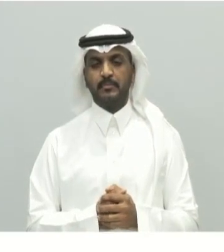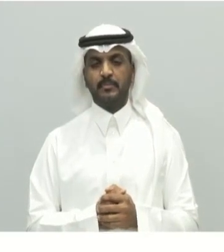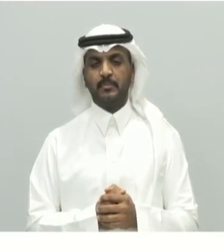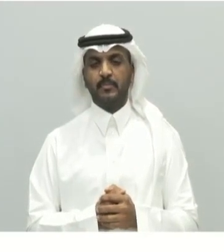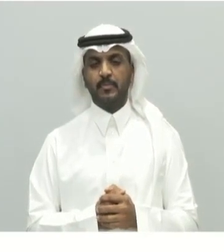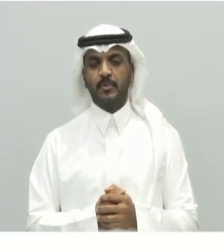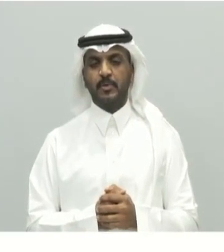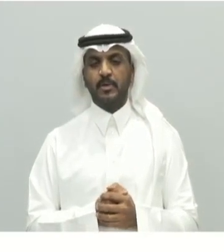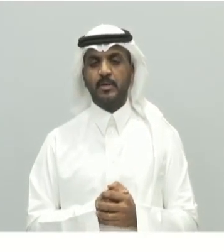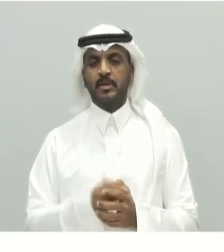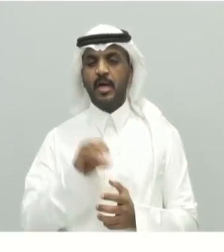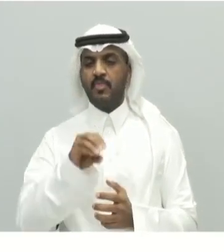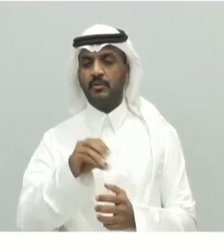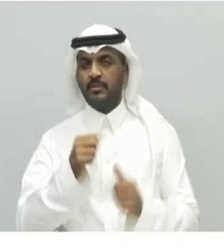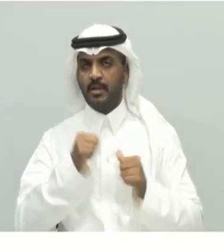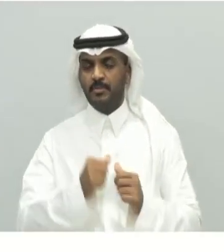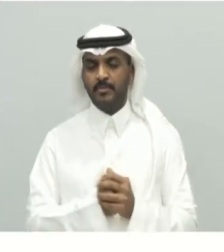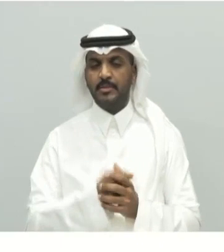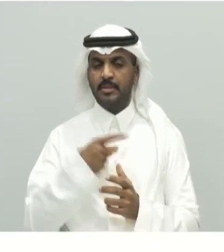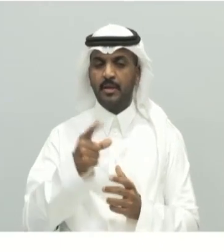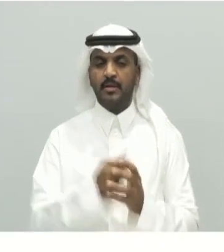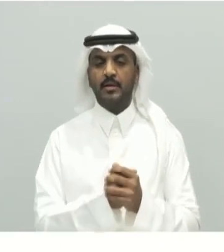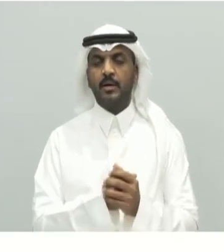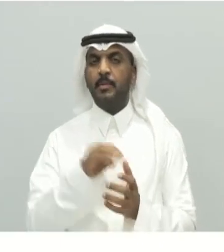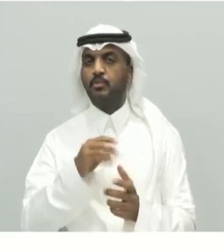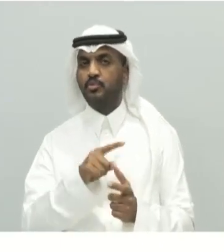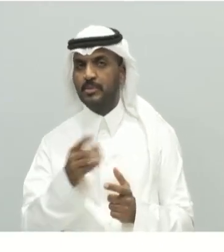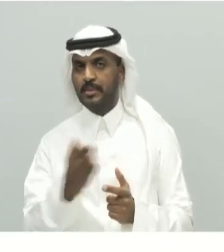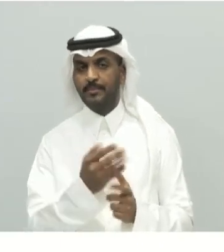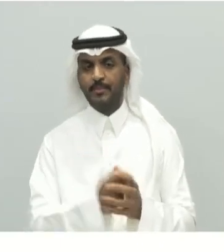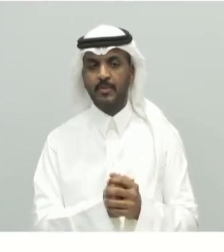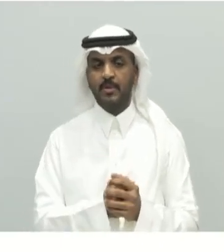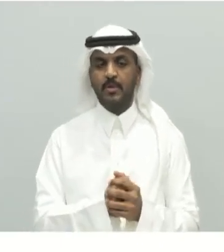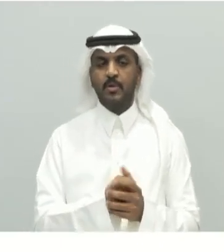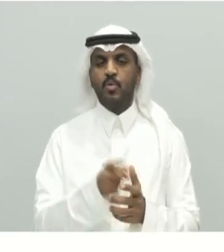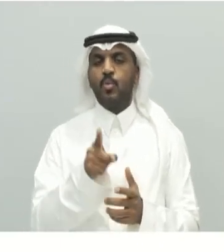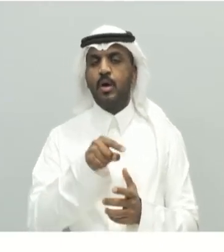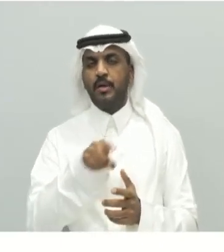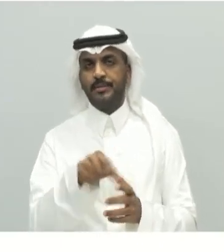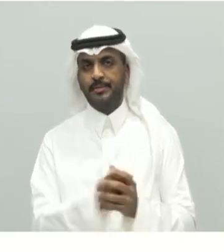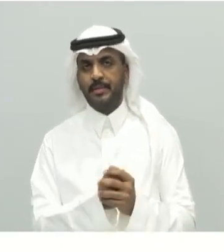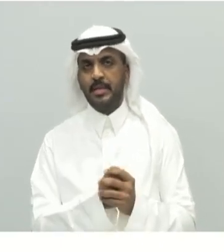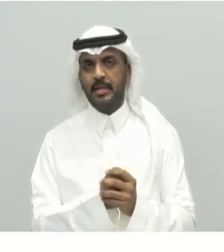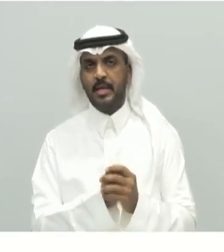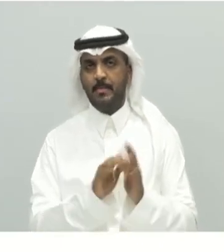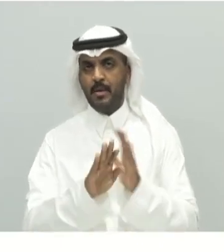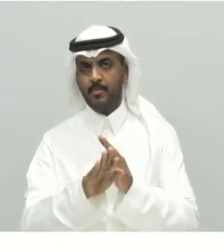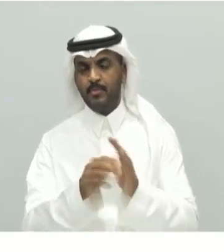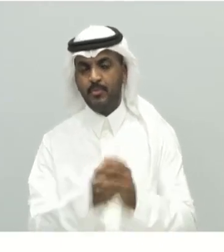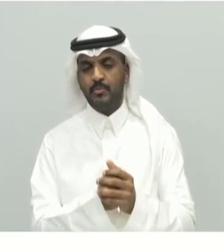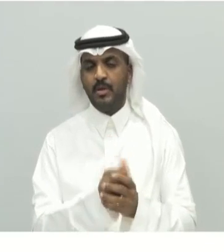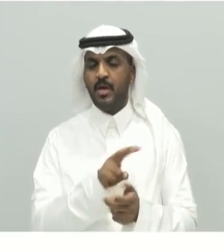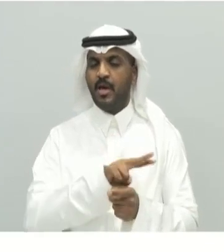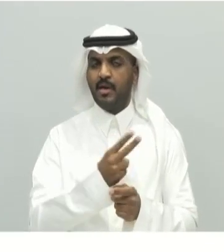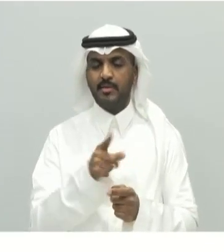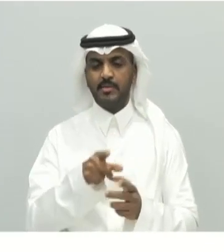بيشه يضع الطلبه علامه صح امام العباره الصحيحه وعلامه خطا امام